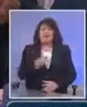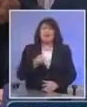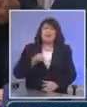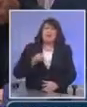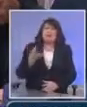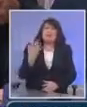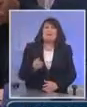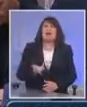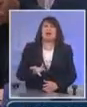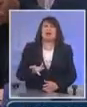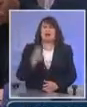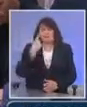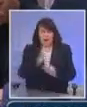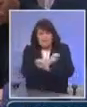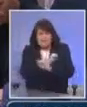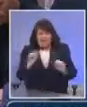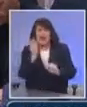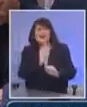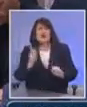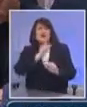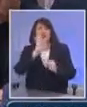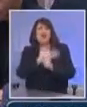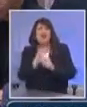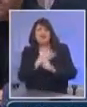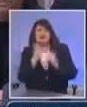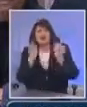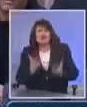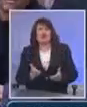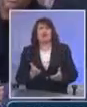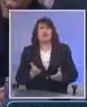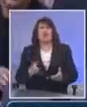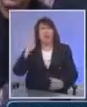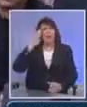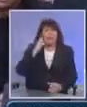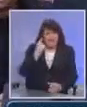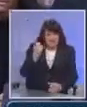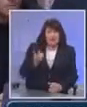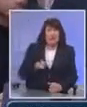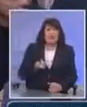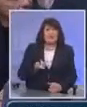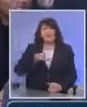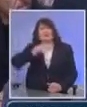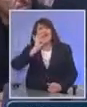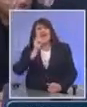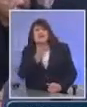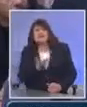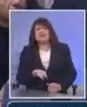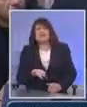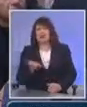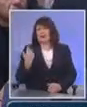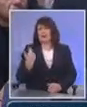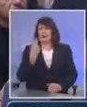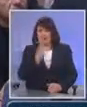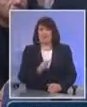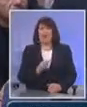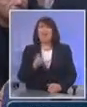υπάρχει και τη διάλυση την κοινωνική κυριολεκτικά στις μεγάλες πολιτείες των Ηνωμένων Πολιτειών, της Βραζιλίας, αλλά και τώρα τελευταία